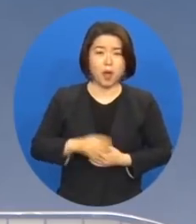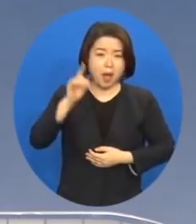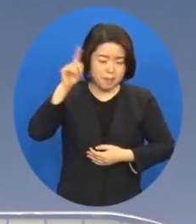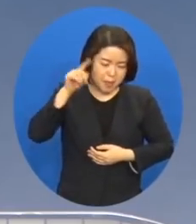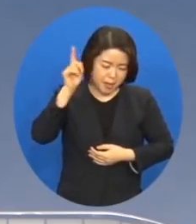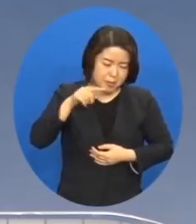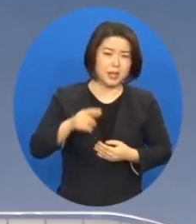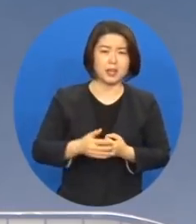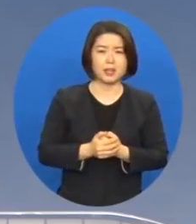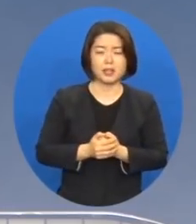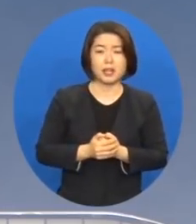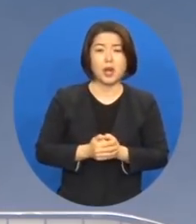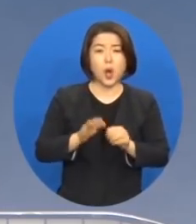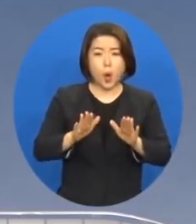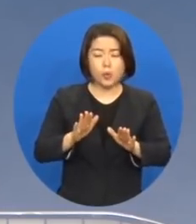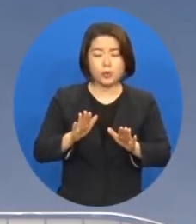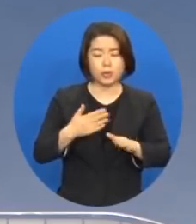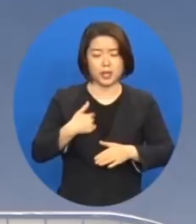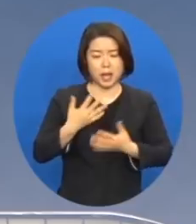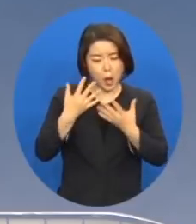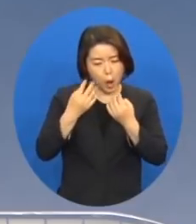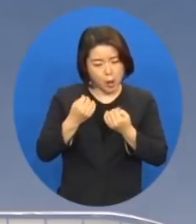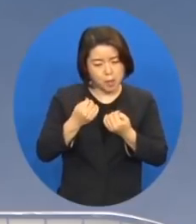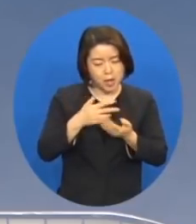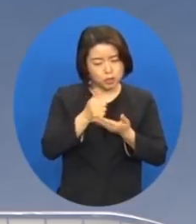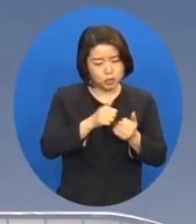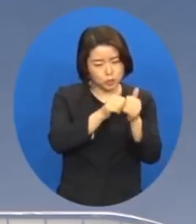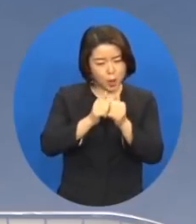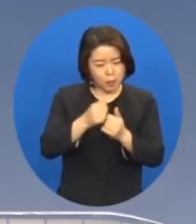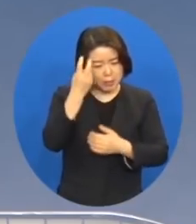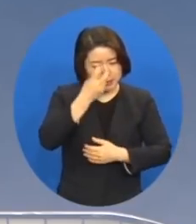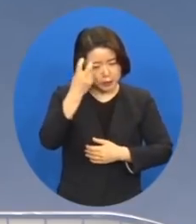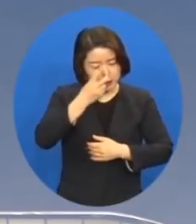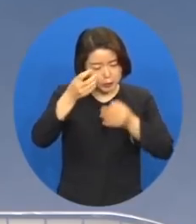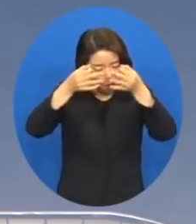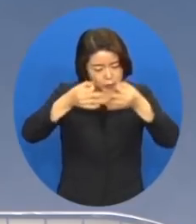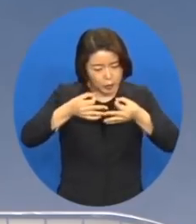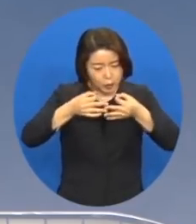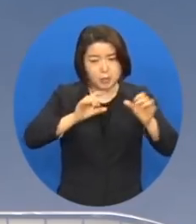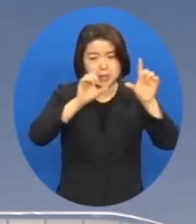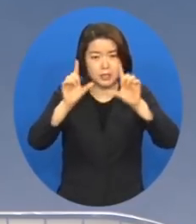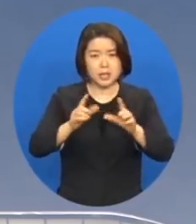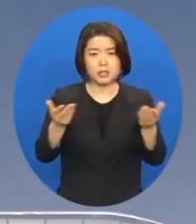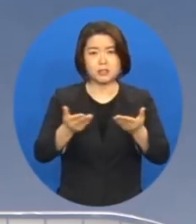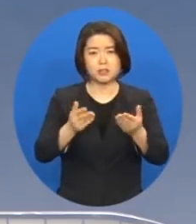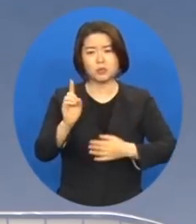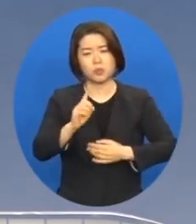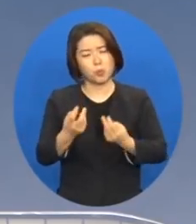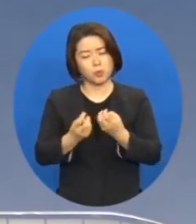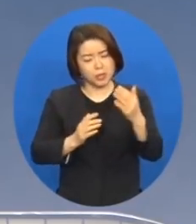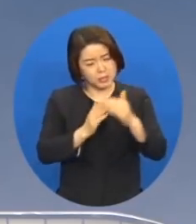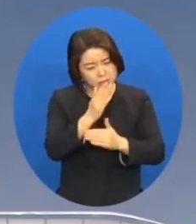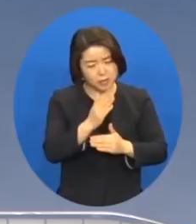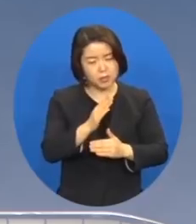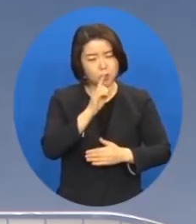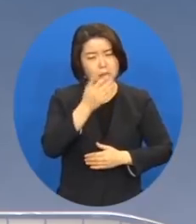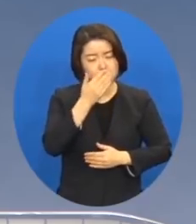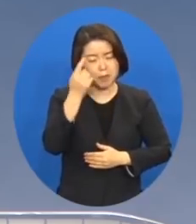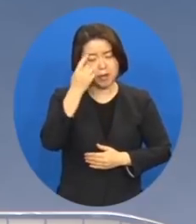매일매일 내가 오늘도 얼마나 주님과 동행했는지를 점검하며 사는 일이 어떻게 지나치다고 말할 수 있겠어요?